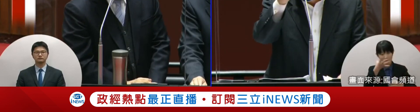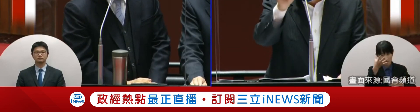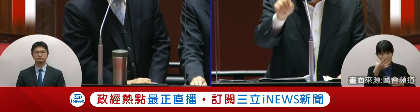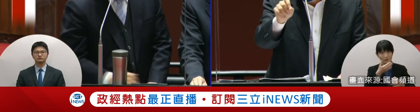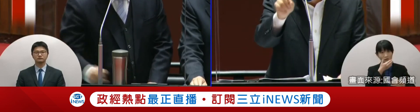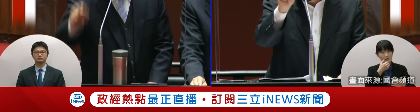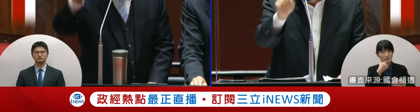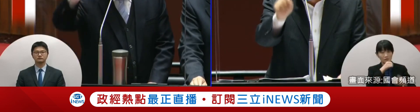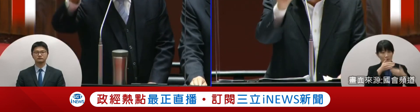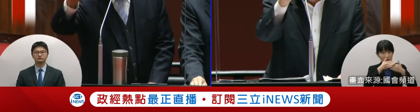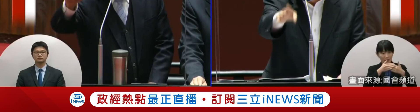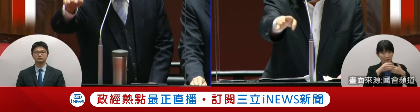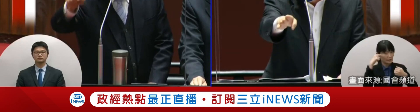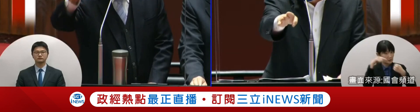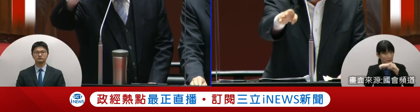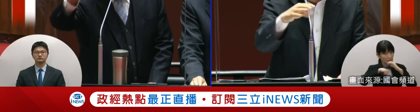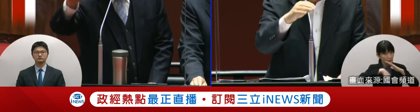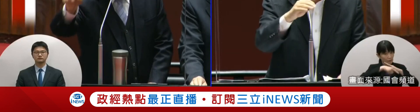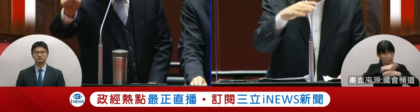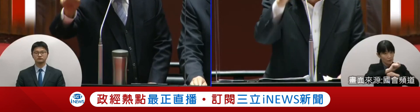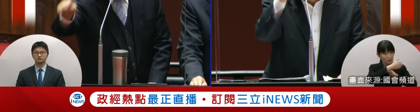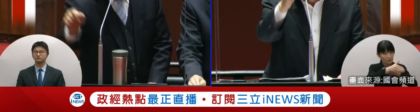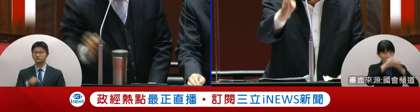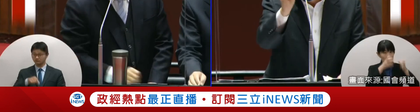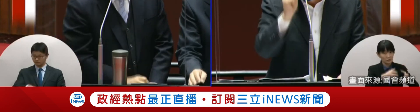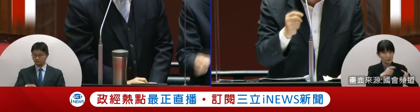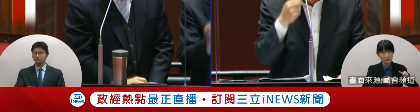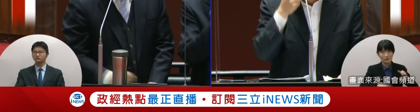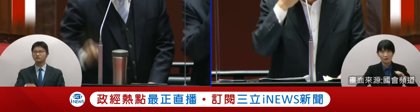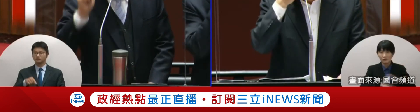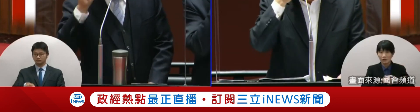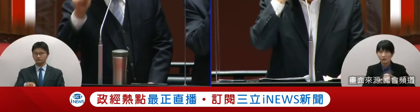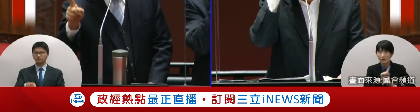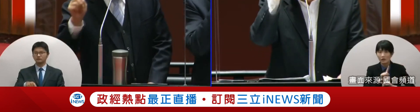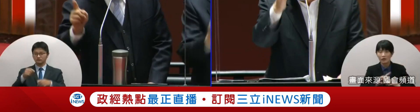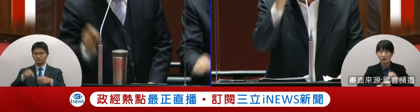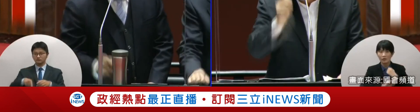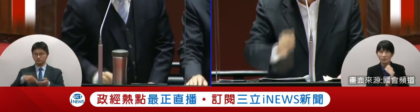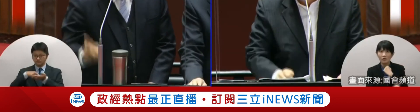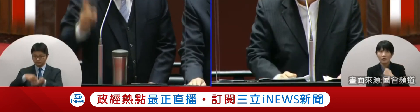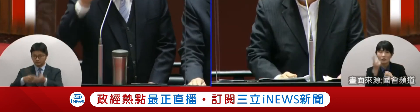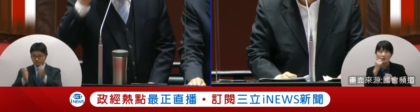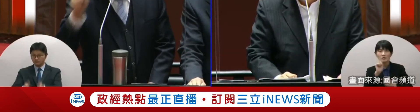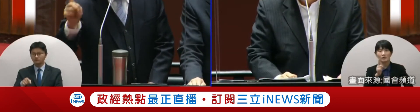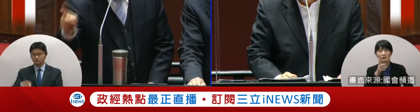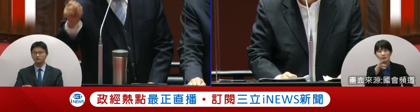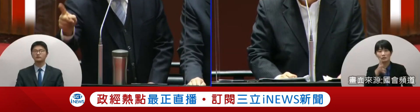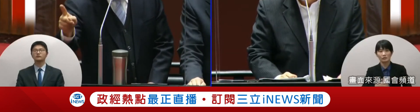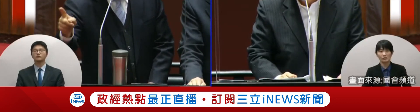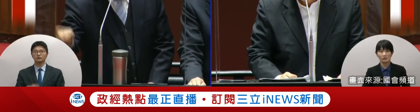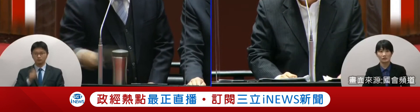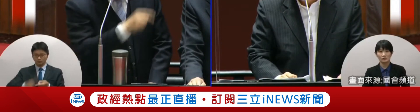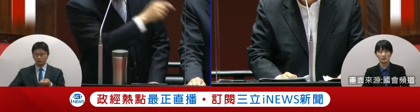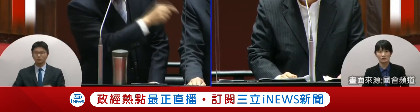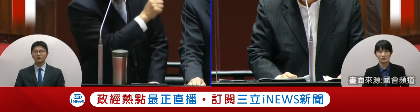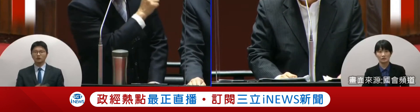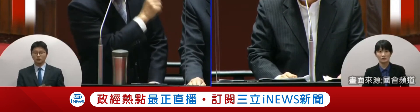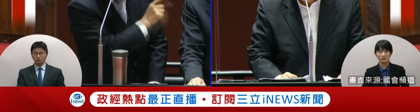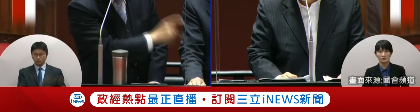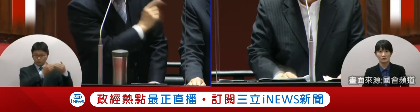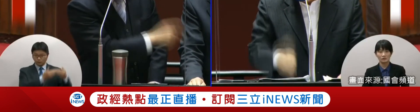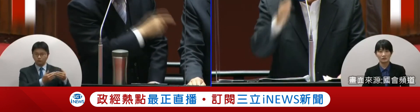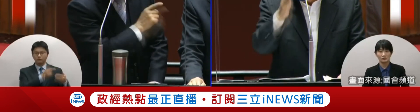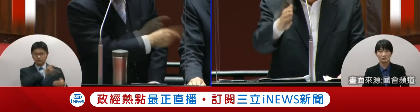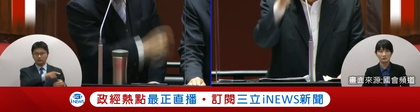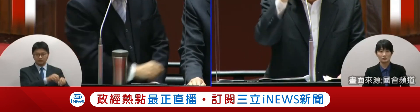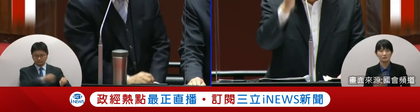两岸研究院这个办公室，他违反哪一个条例？哪一条？你告诉我。 陆方机构不得在我